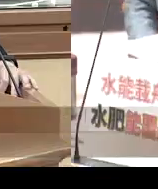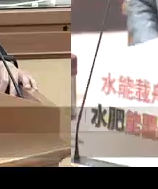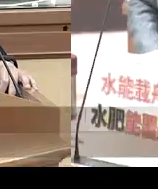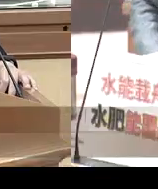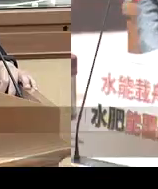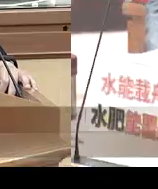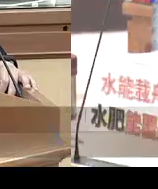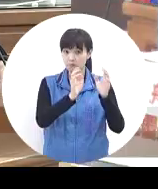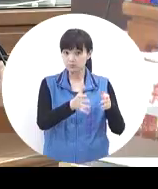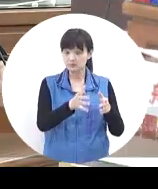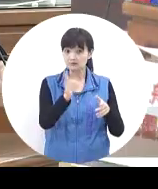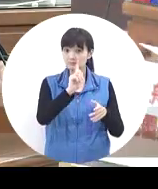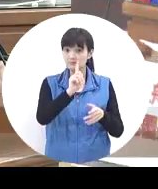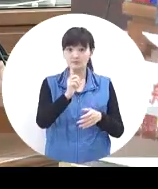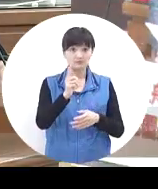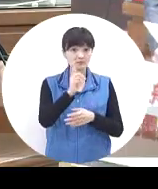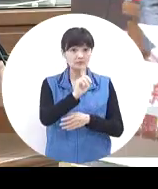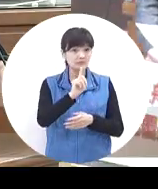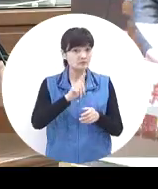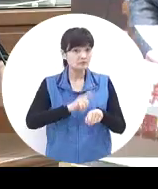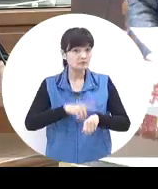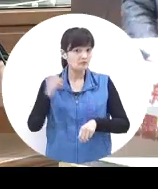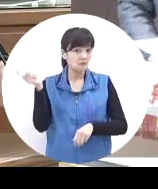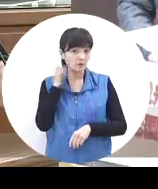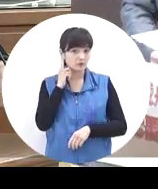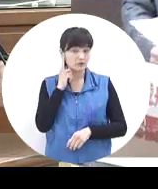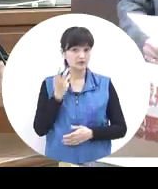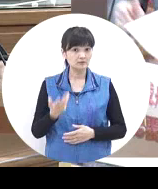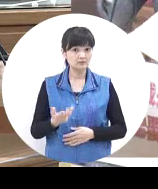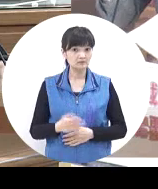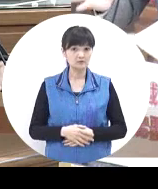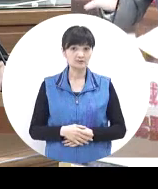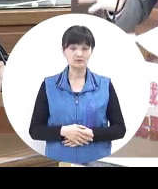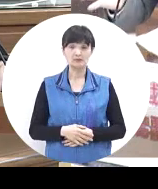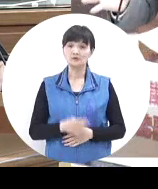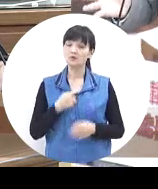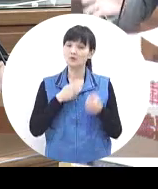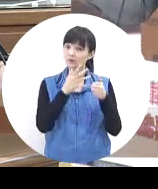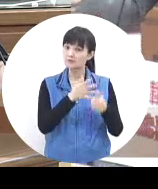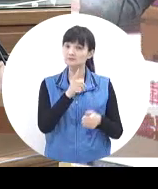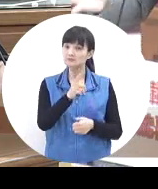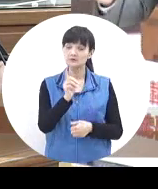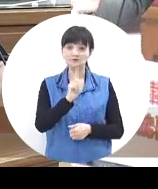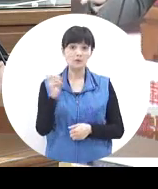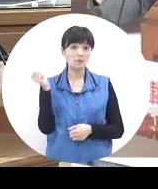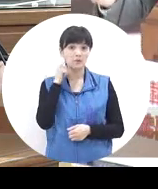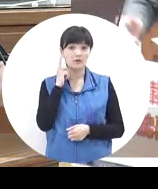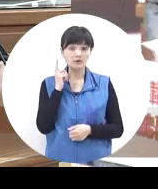入站的？ 其实我都尊重我们。 我问你哪时候知道要在芦